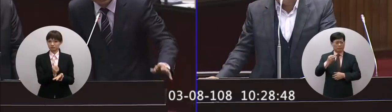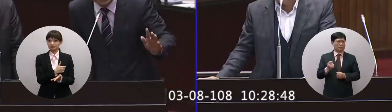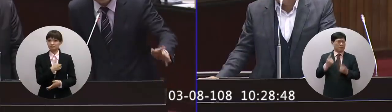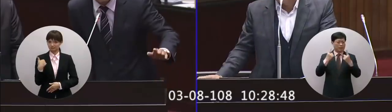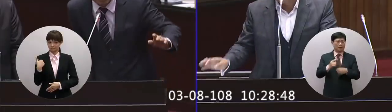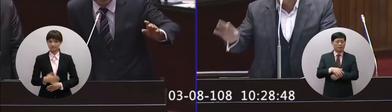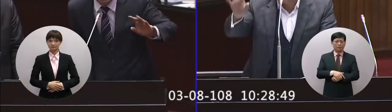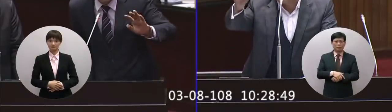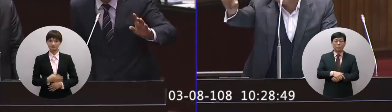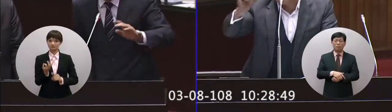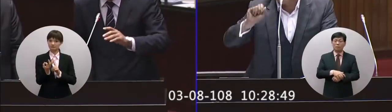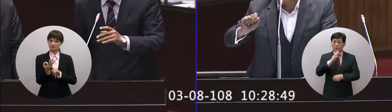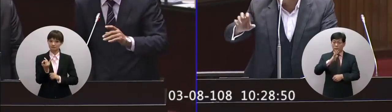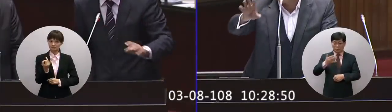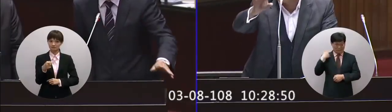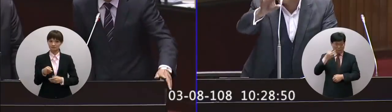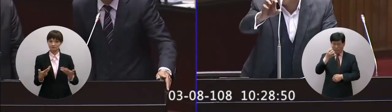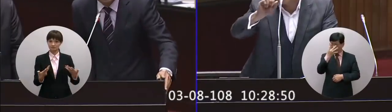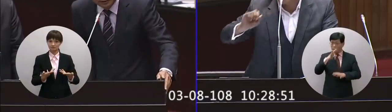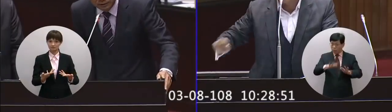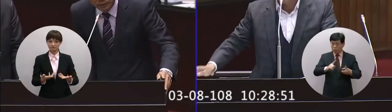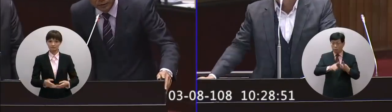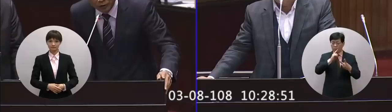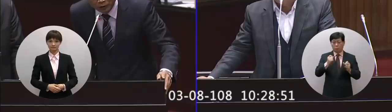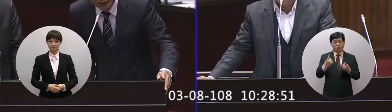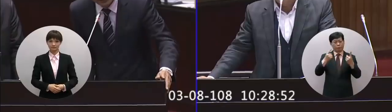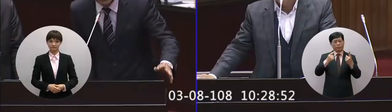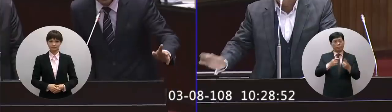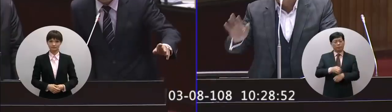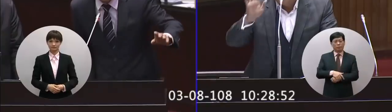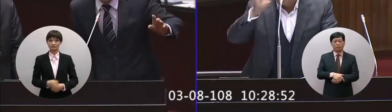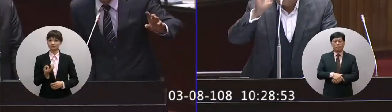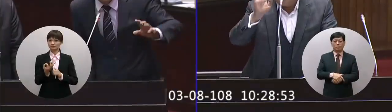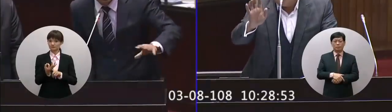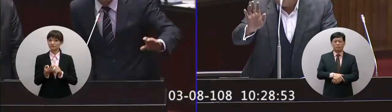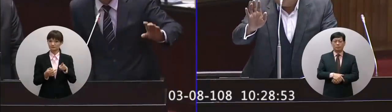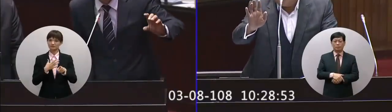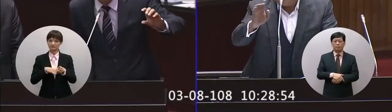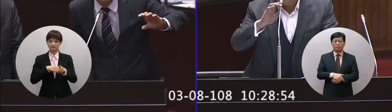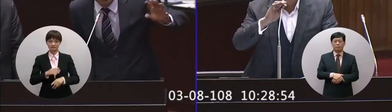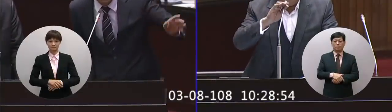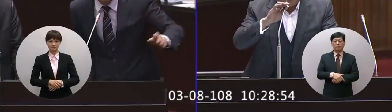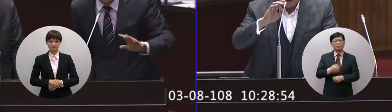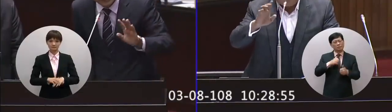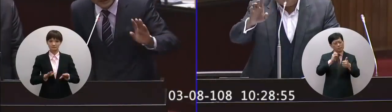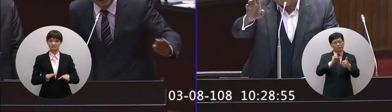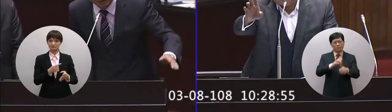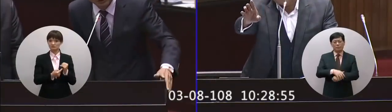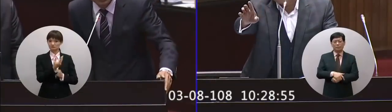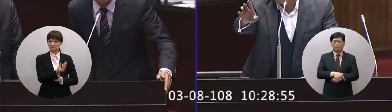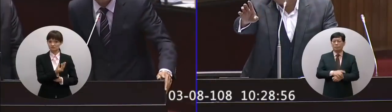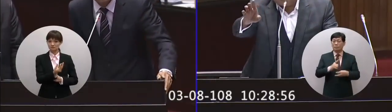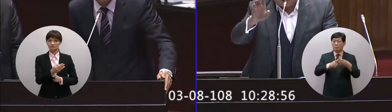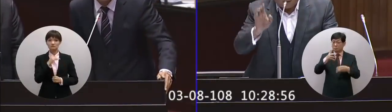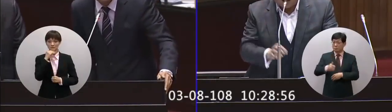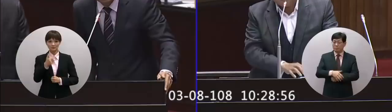问题，对不对？ 价小的部分， 第一时间是买不到蛋，第二时间是价格高昂。 不管价小，你嘛知影量， 今 麦量也出，价小就